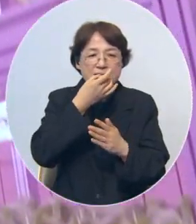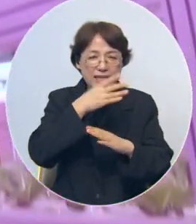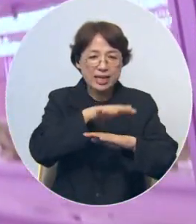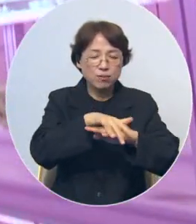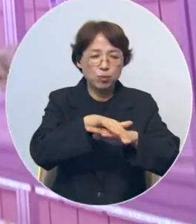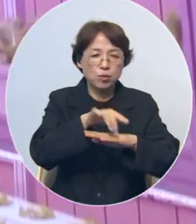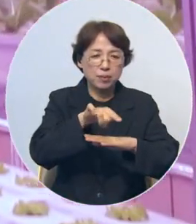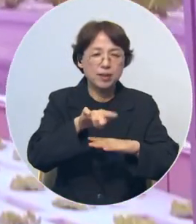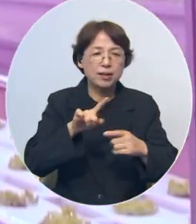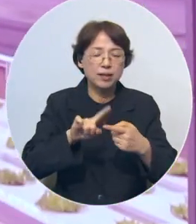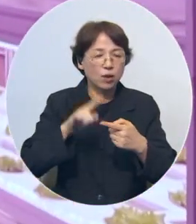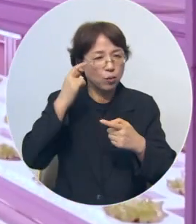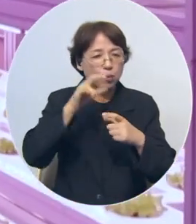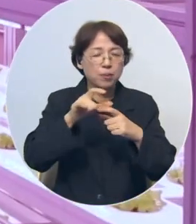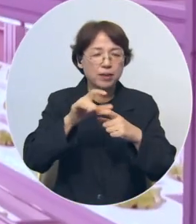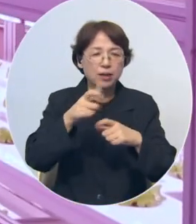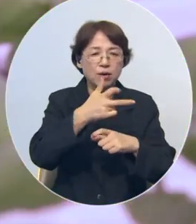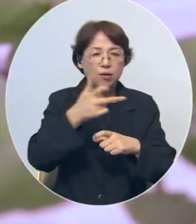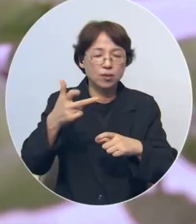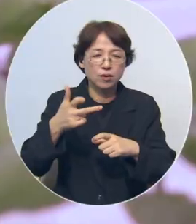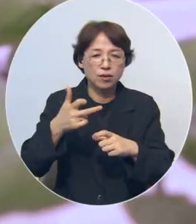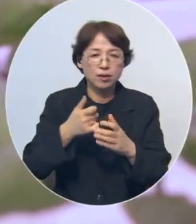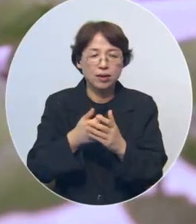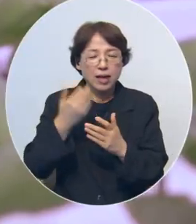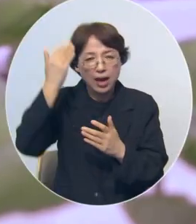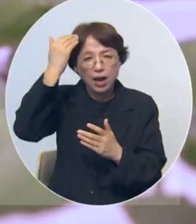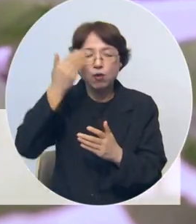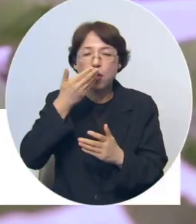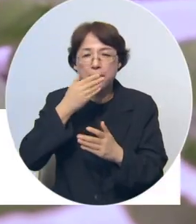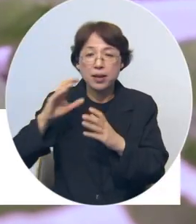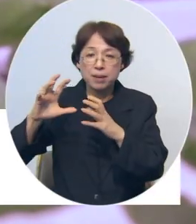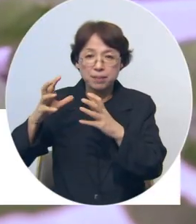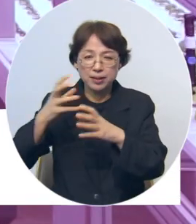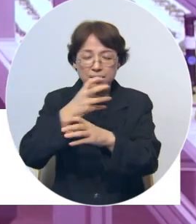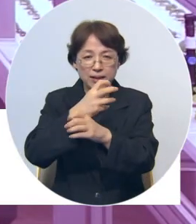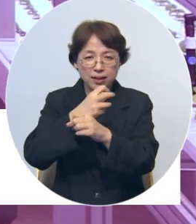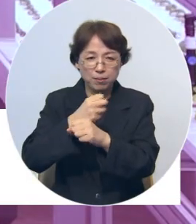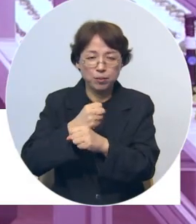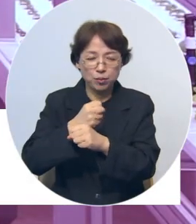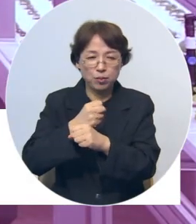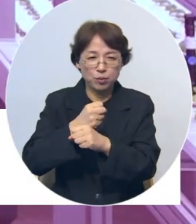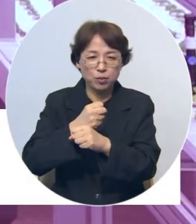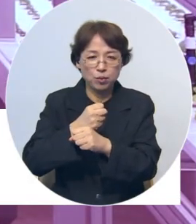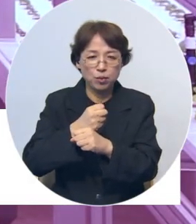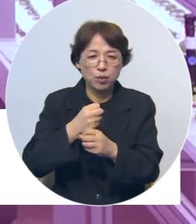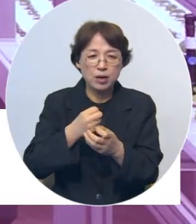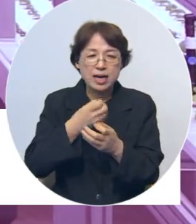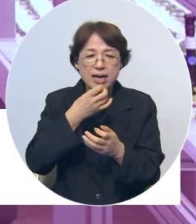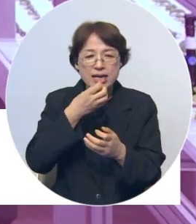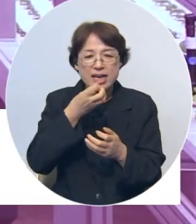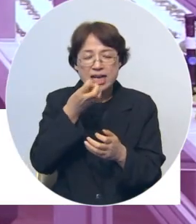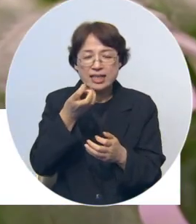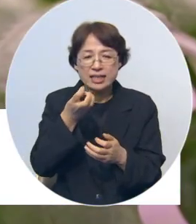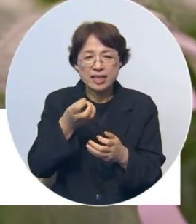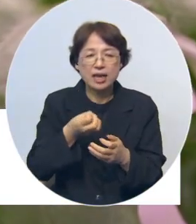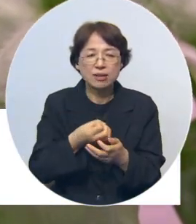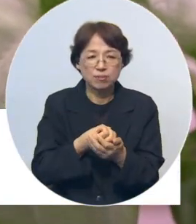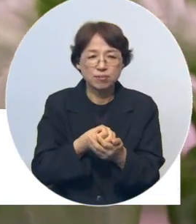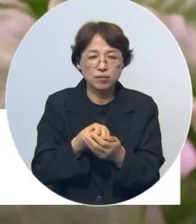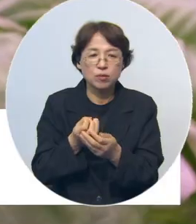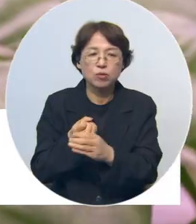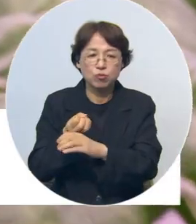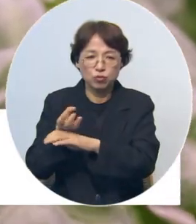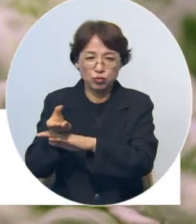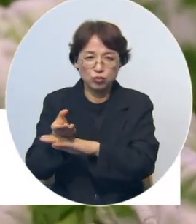한국과 필리핀은 지난 2018년 체결한 농업협력 MOU를 바탕으로 그동안 종자보급과 스마트팜,